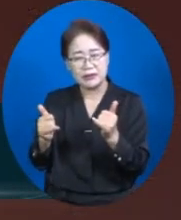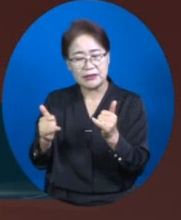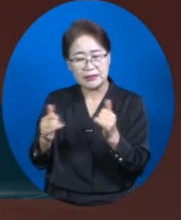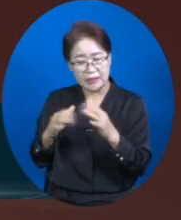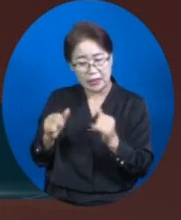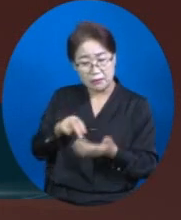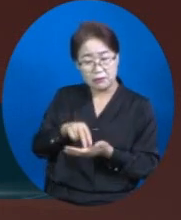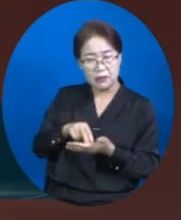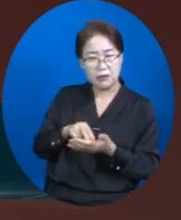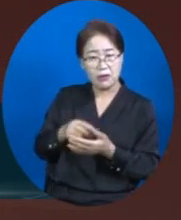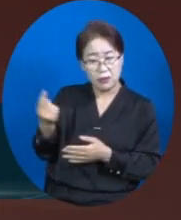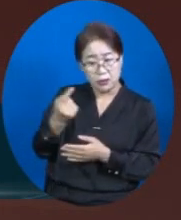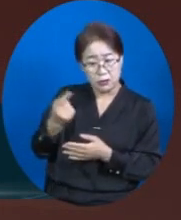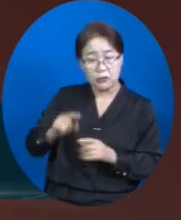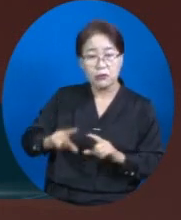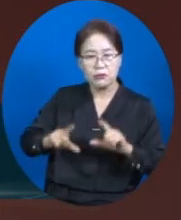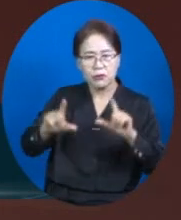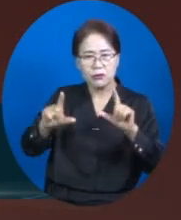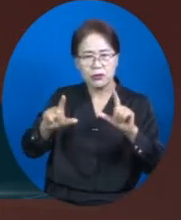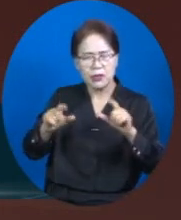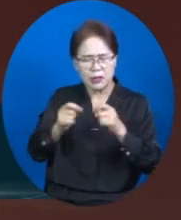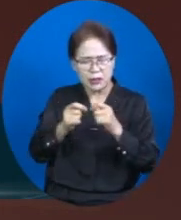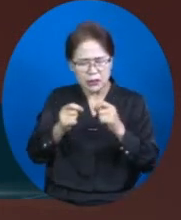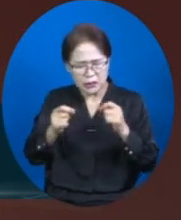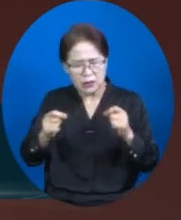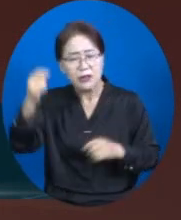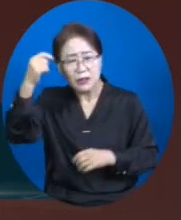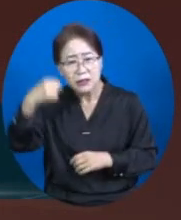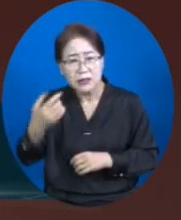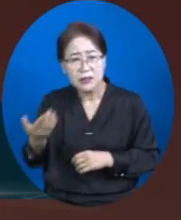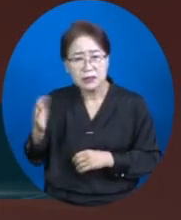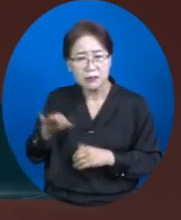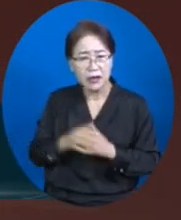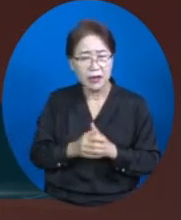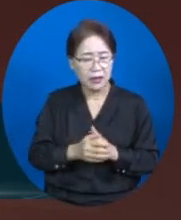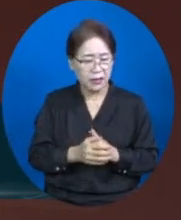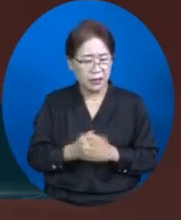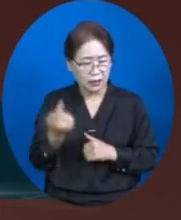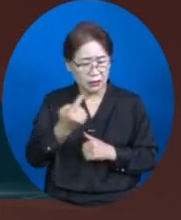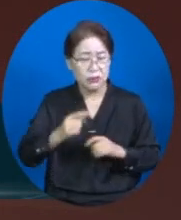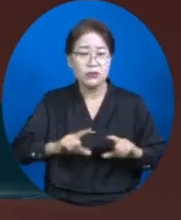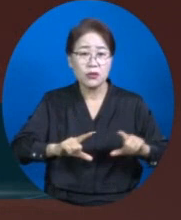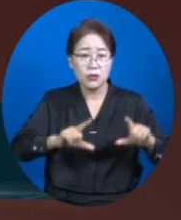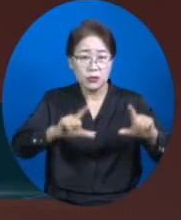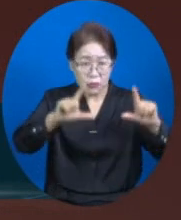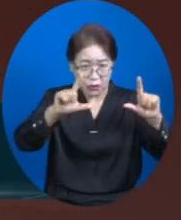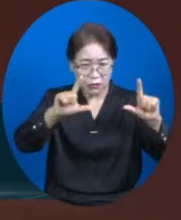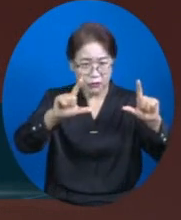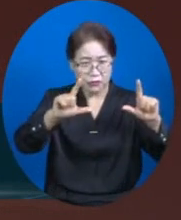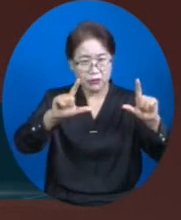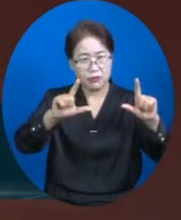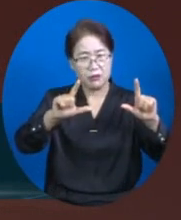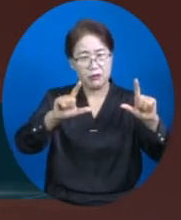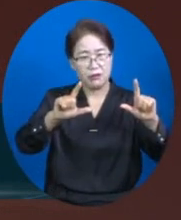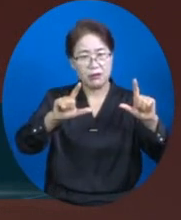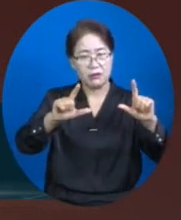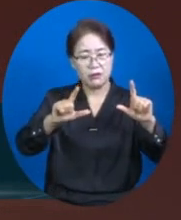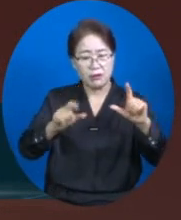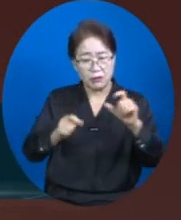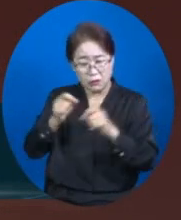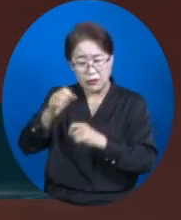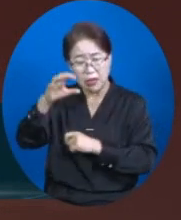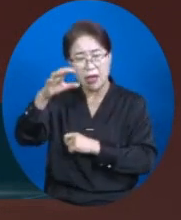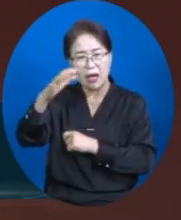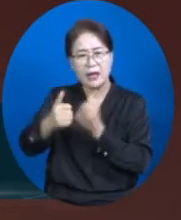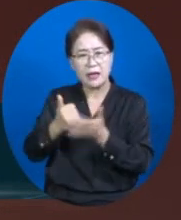입장에서는 천년이라고 하는 숫자가 너무나 길게 느껴지지만 그 천연역은 천년도 하나님 영원하신 하나님